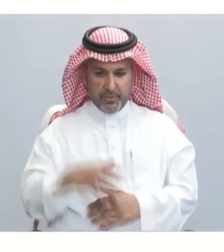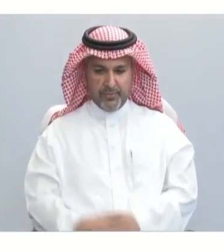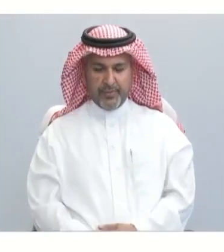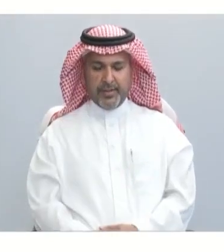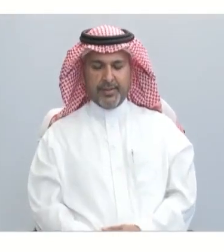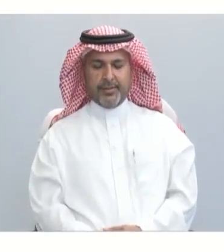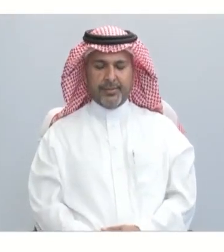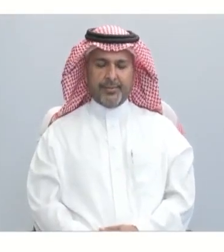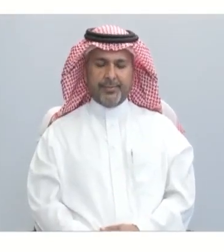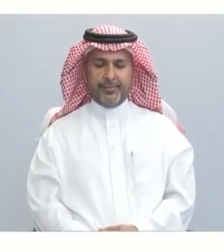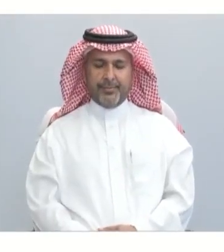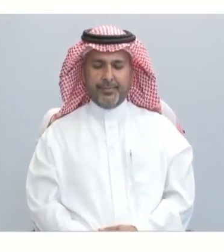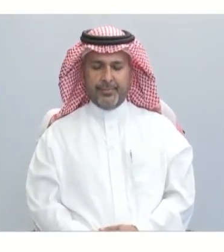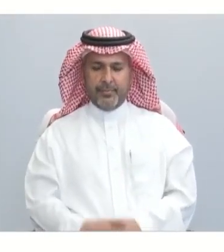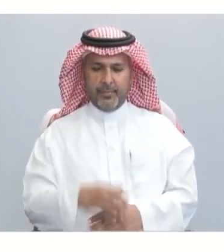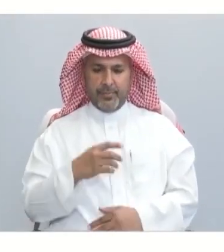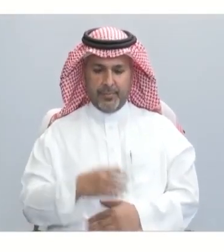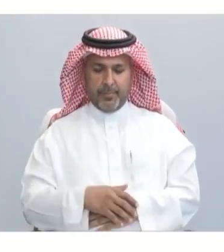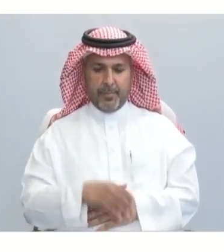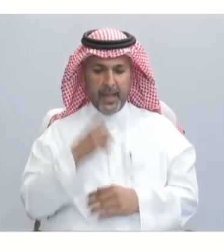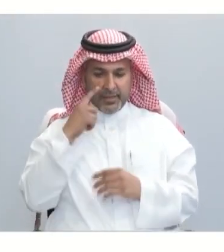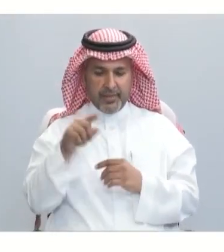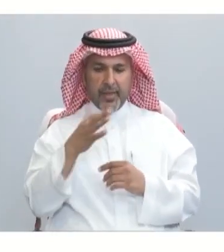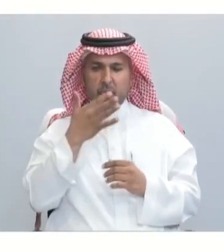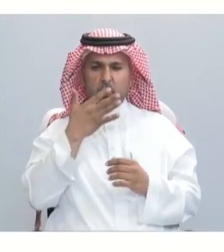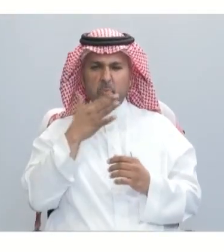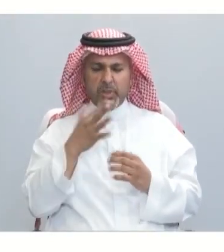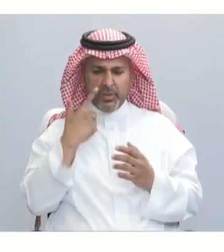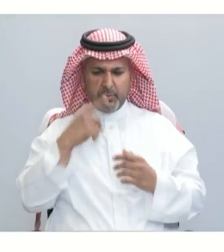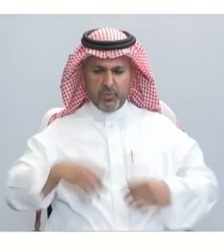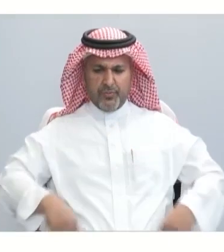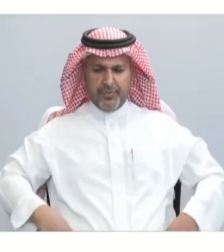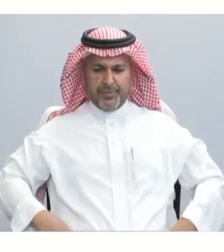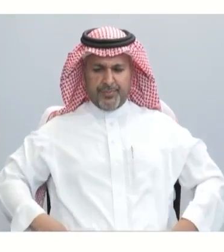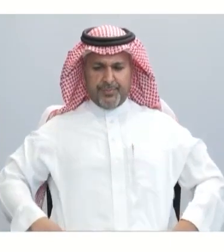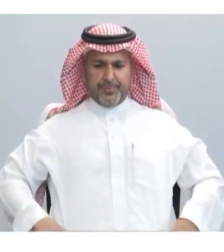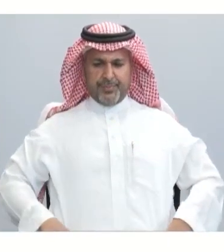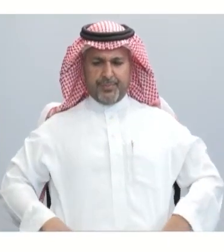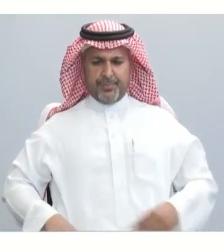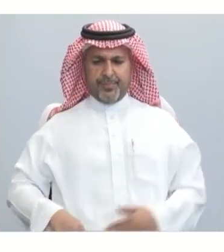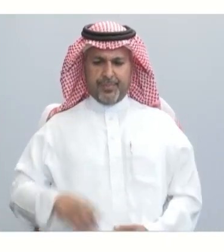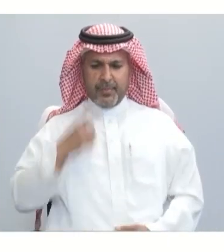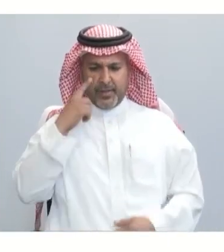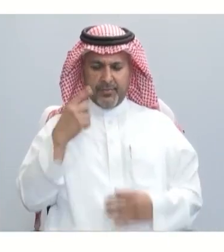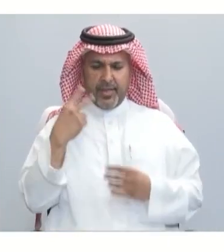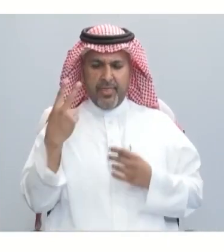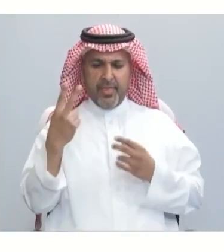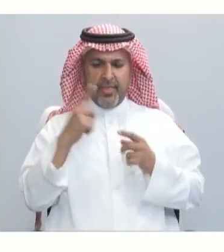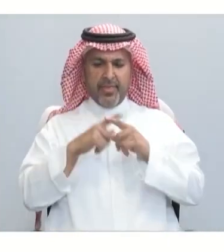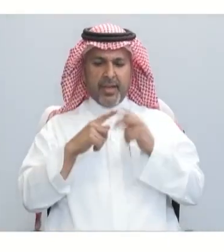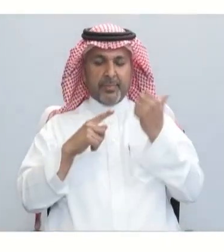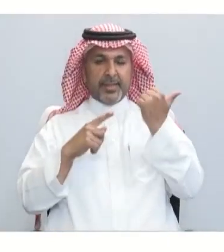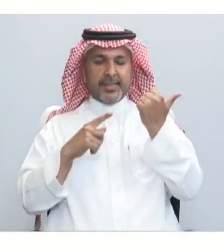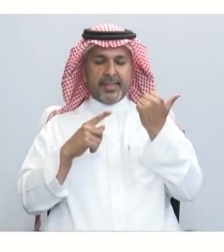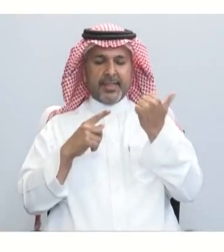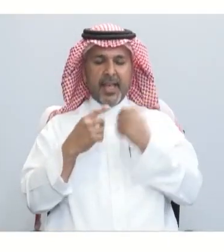عبارات جذريه طبعا راح نستخدم التوزيع ا راح اضربها في 6 اللي هي 12 زائد 2 راح